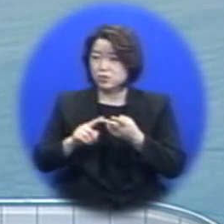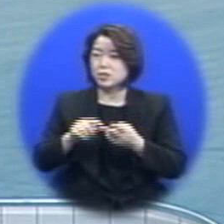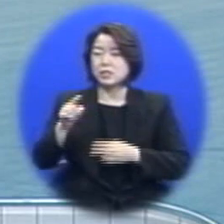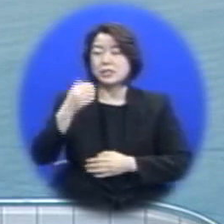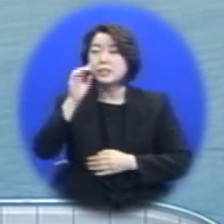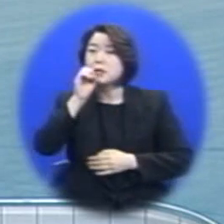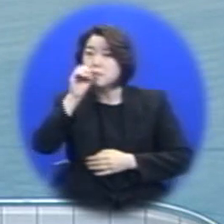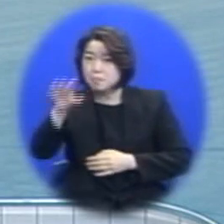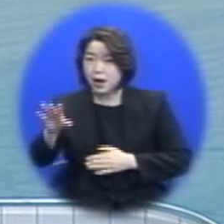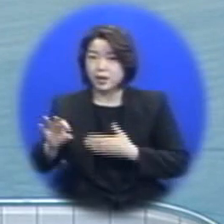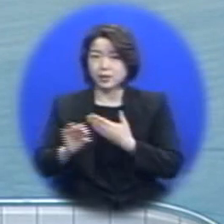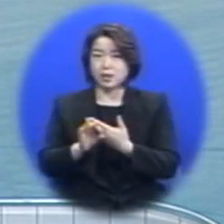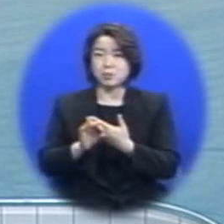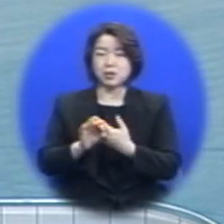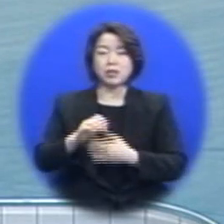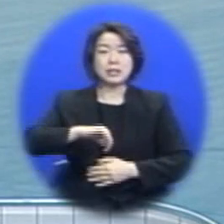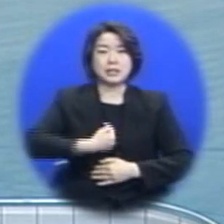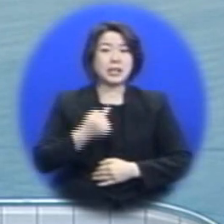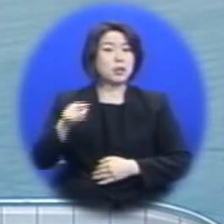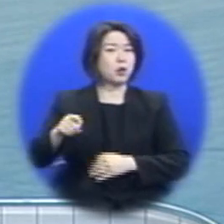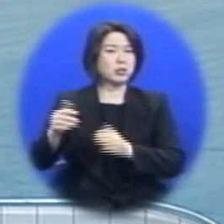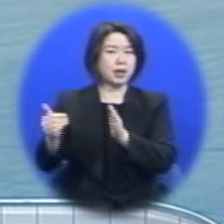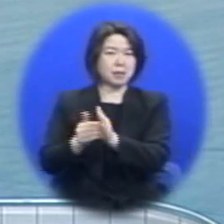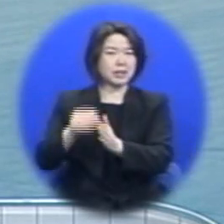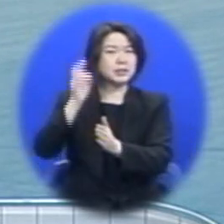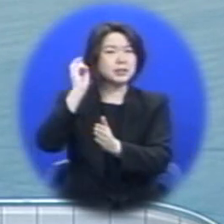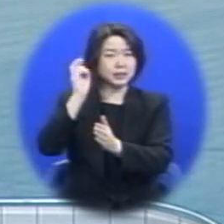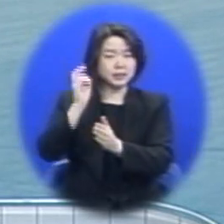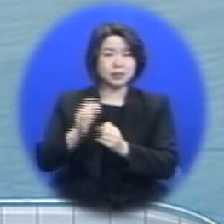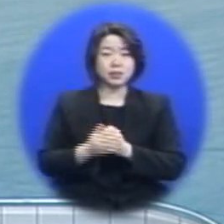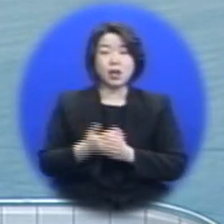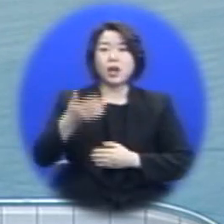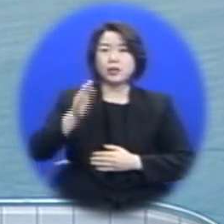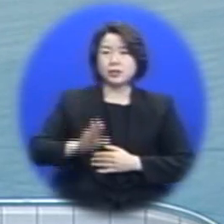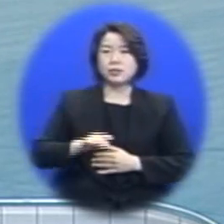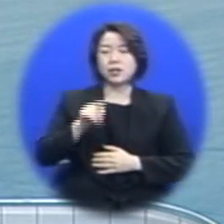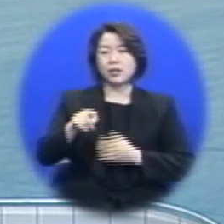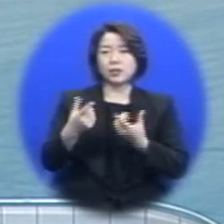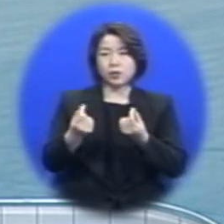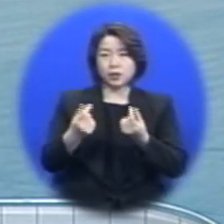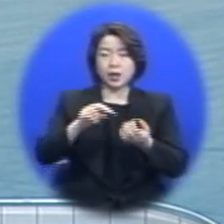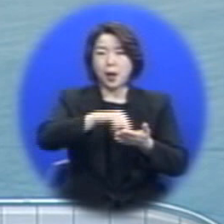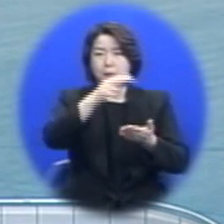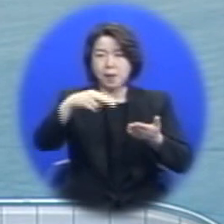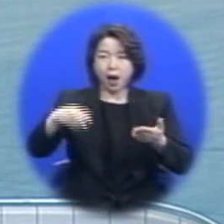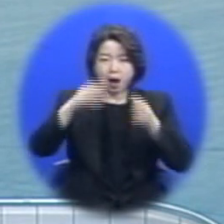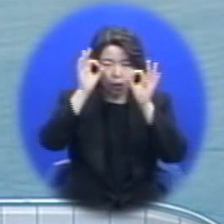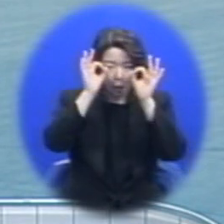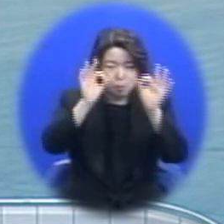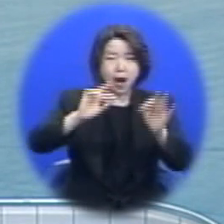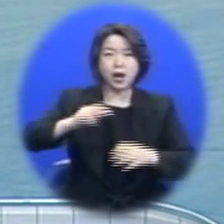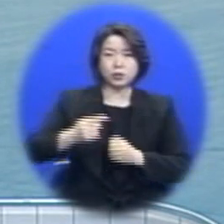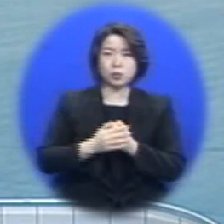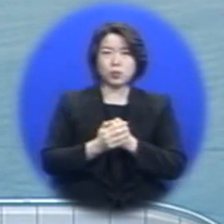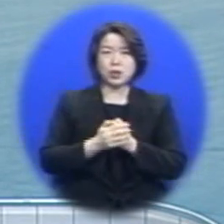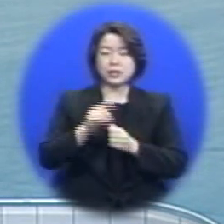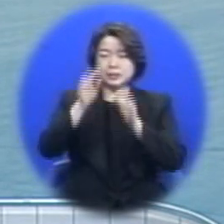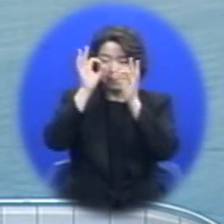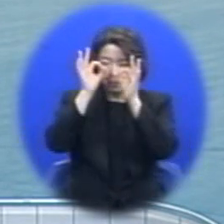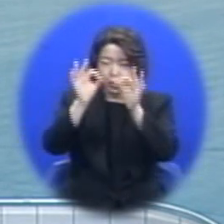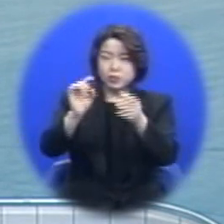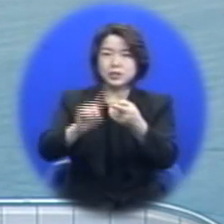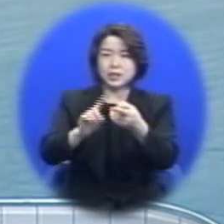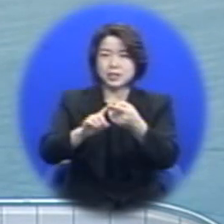이야기를 해줬다면 자기는 아마 거기서 끝났을 거라는 거예요. 그런데 그렇게 방황하는 걸 보고도 그 보는 것